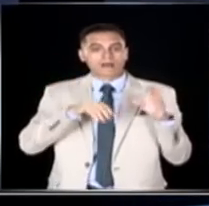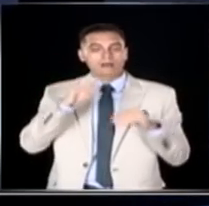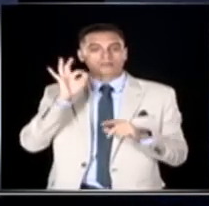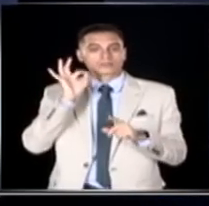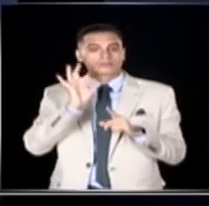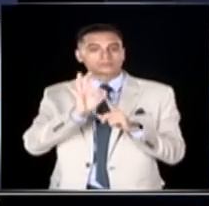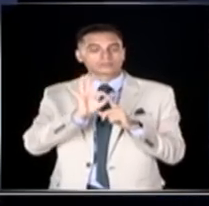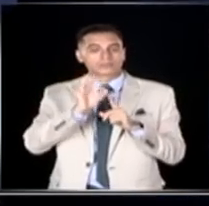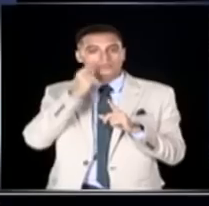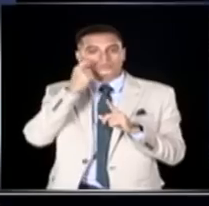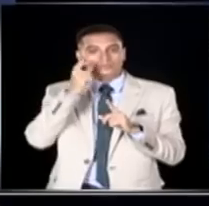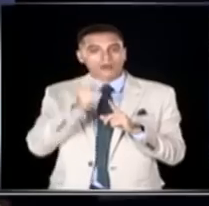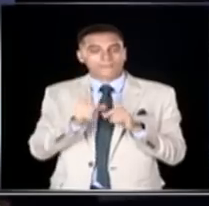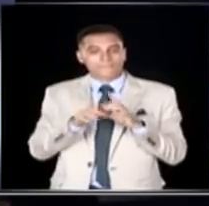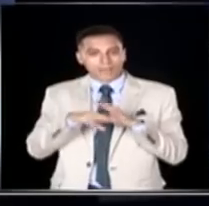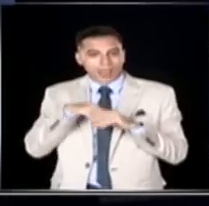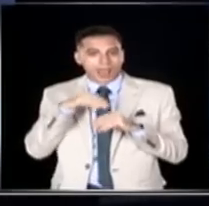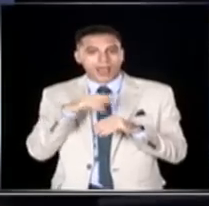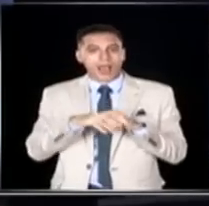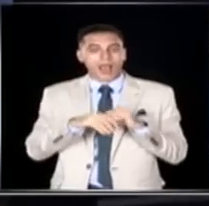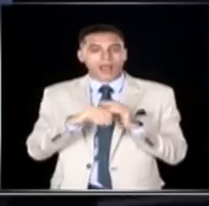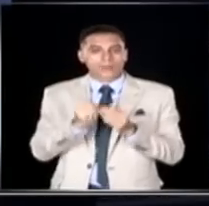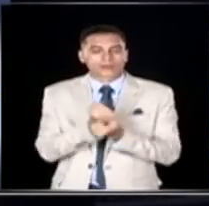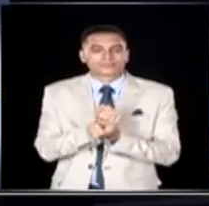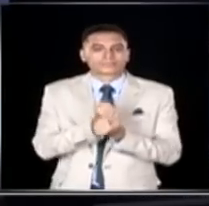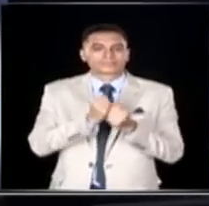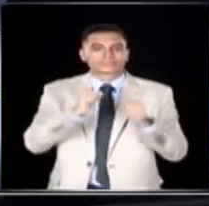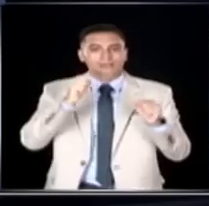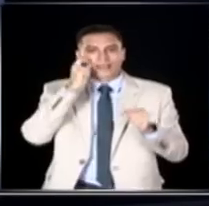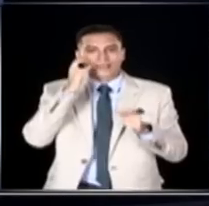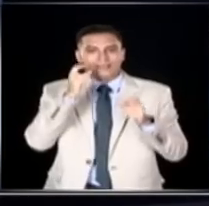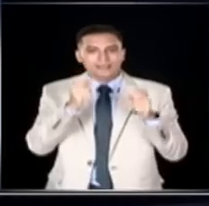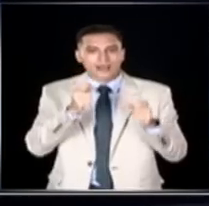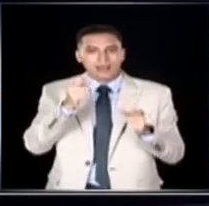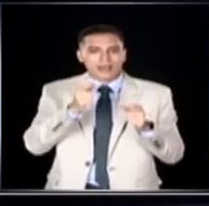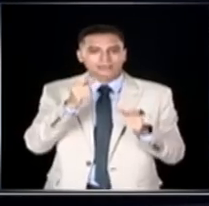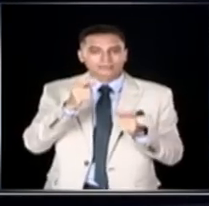بطل الرواية بيحاول التحرر من عبادة المال،